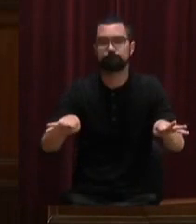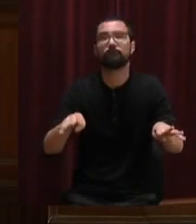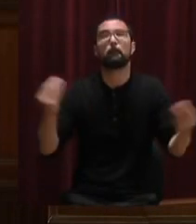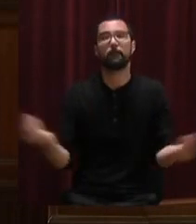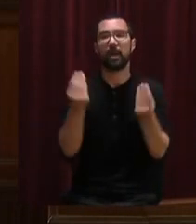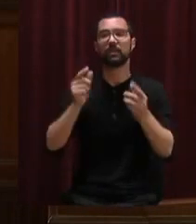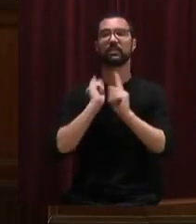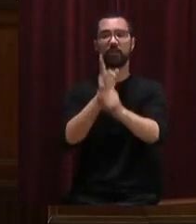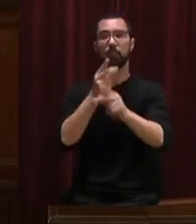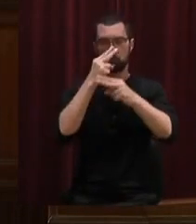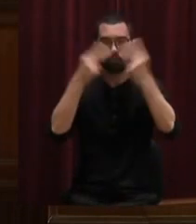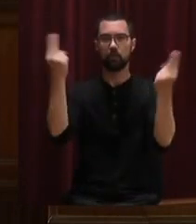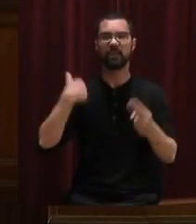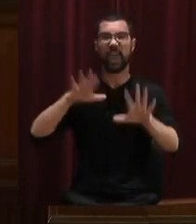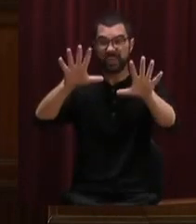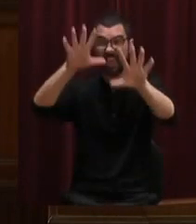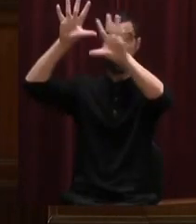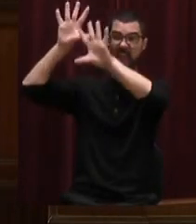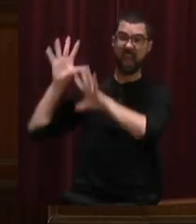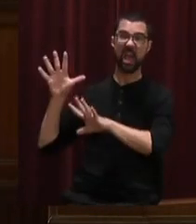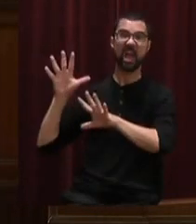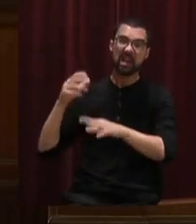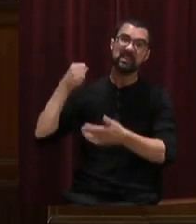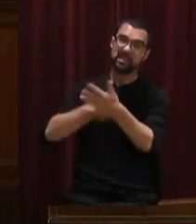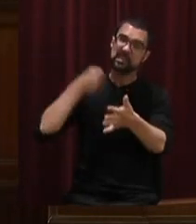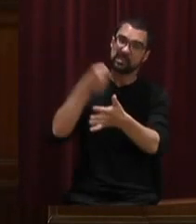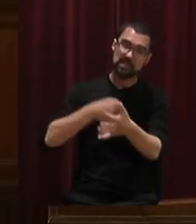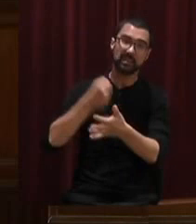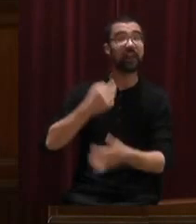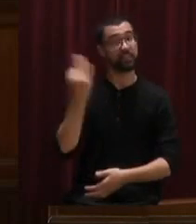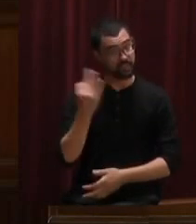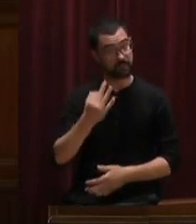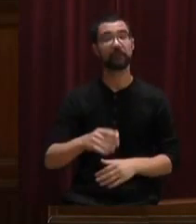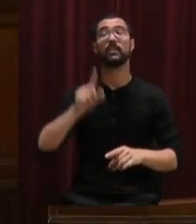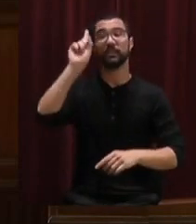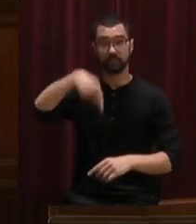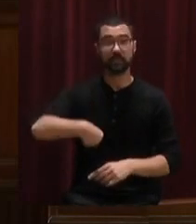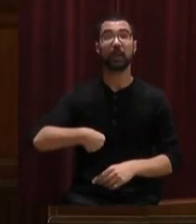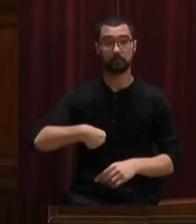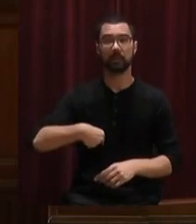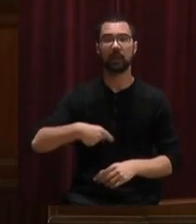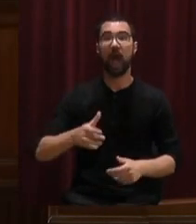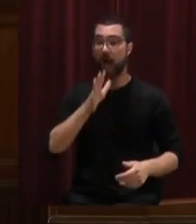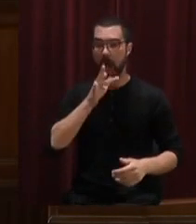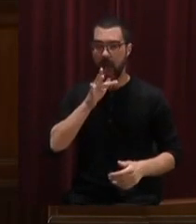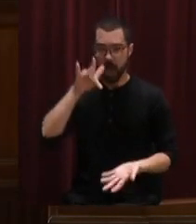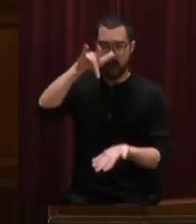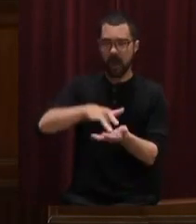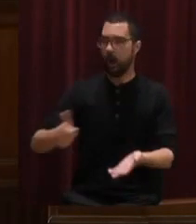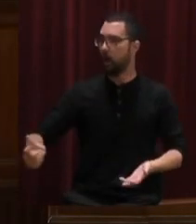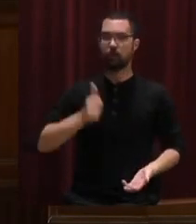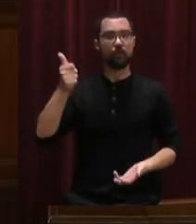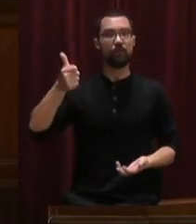perquè fa una dècada que hauríem de tenir. Perquè feia temps que no se'ns presentava una ocasió millor per